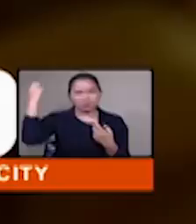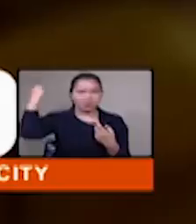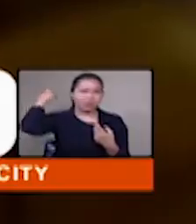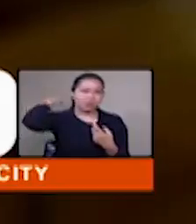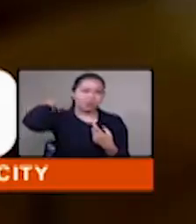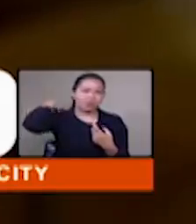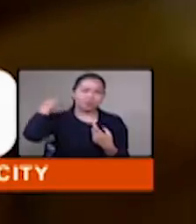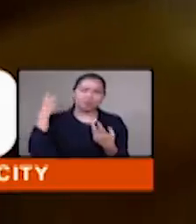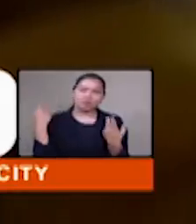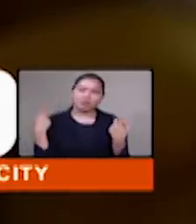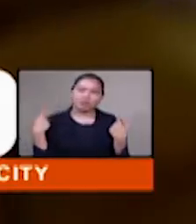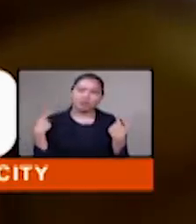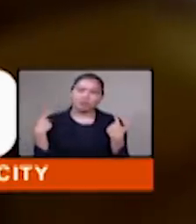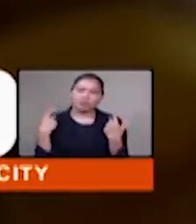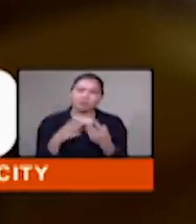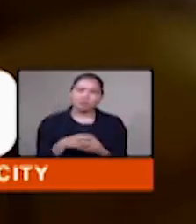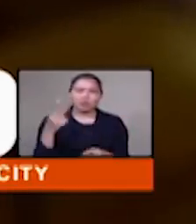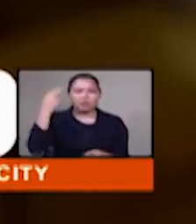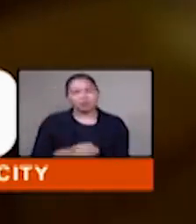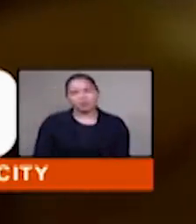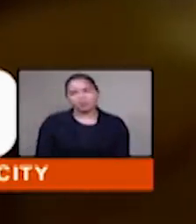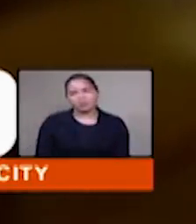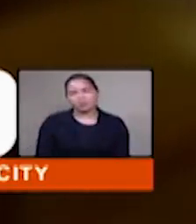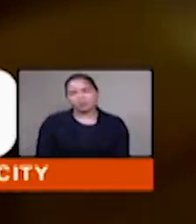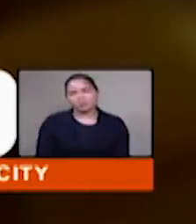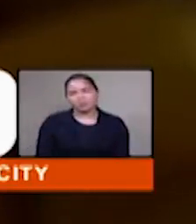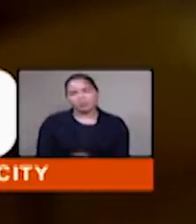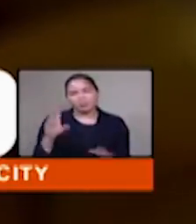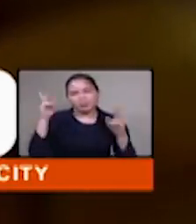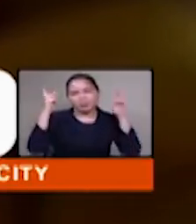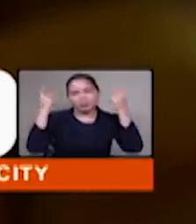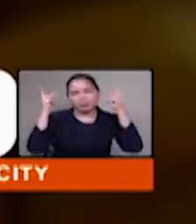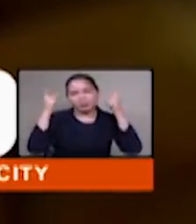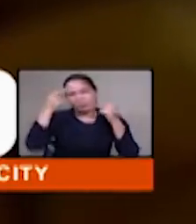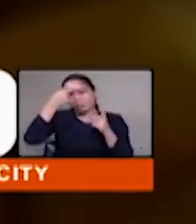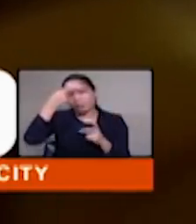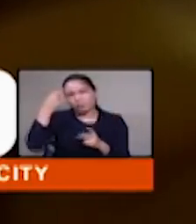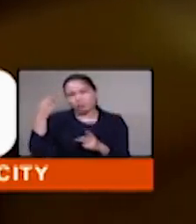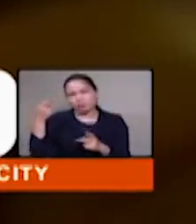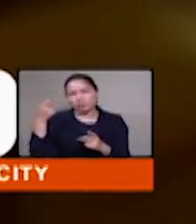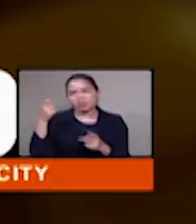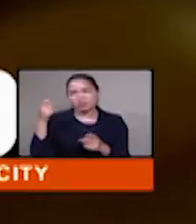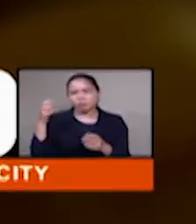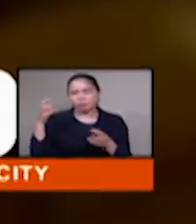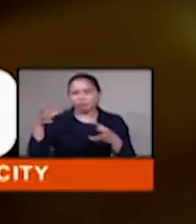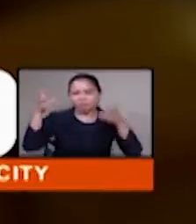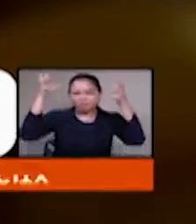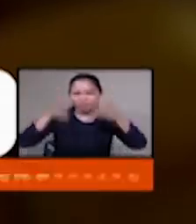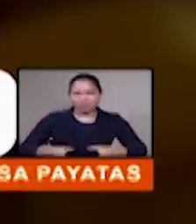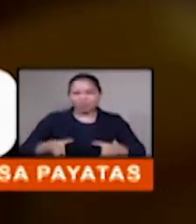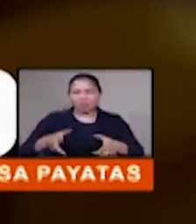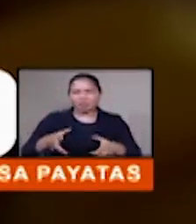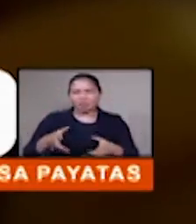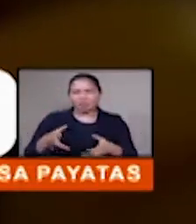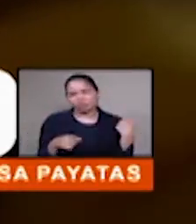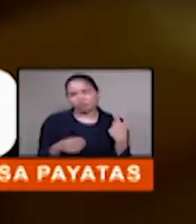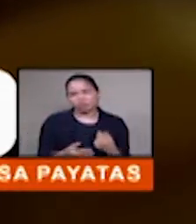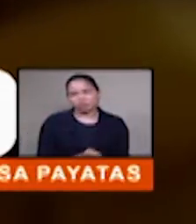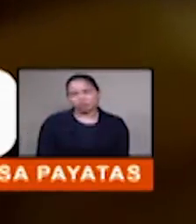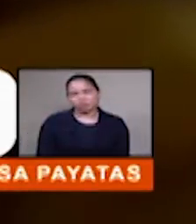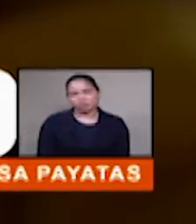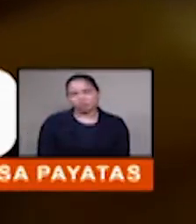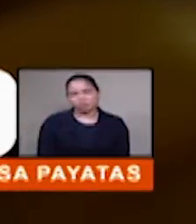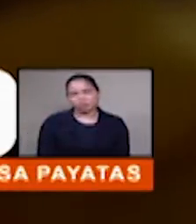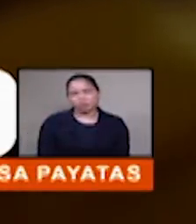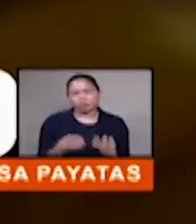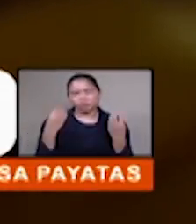likod. At yung ulo ko po, sumasakit po dahil po binagsakan niya ako ng kabinet.